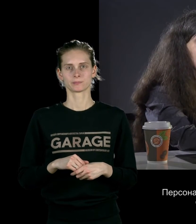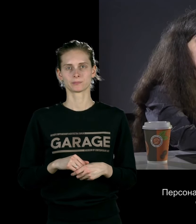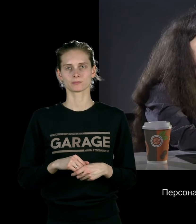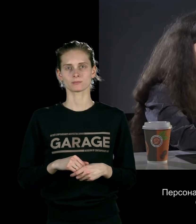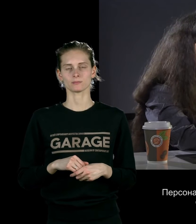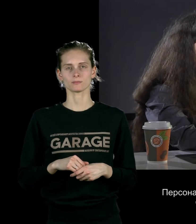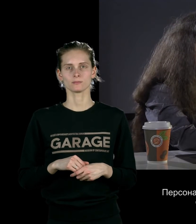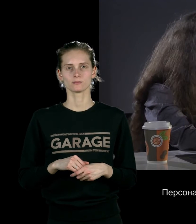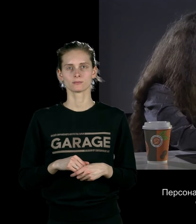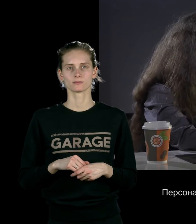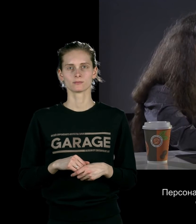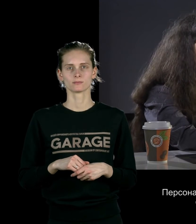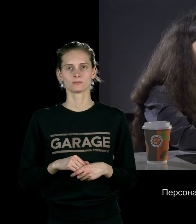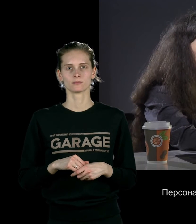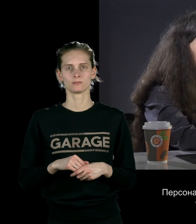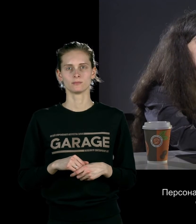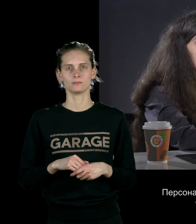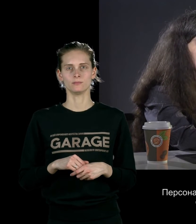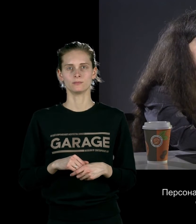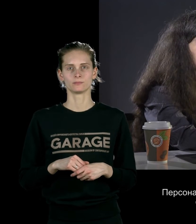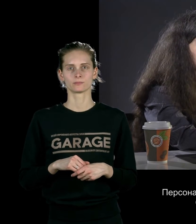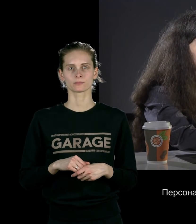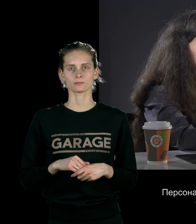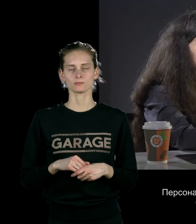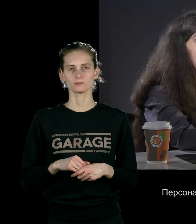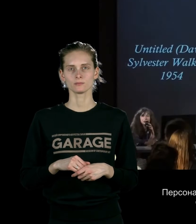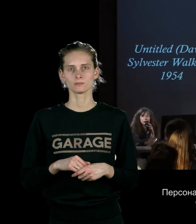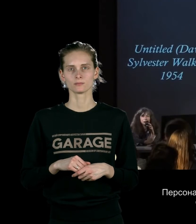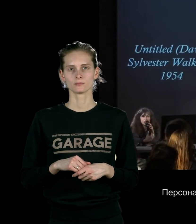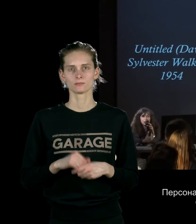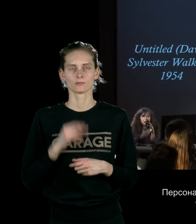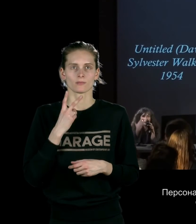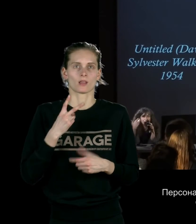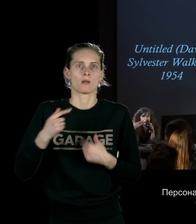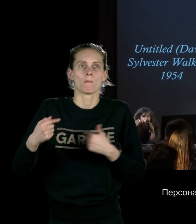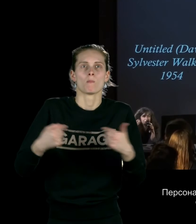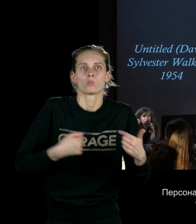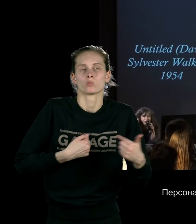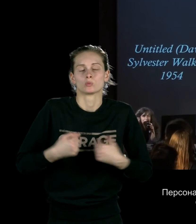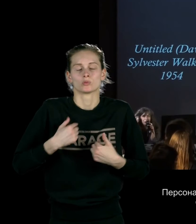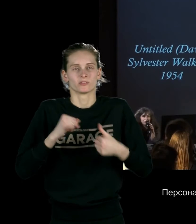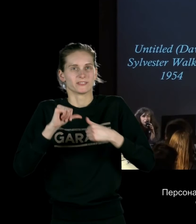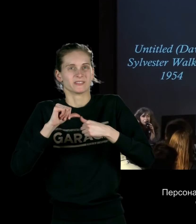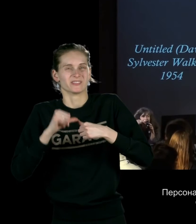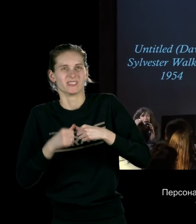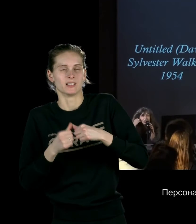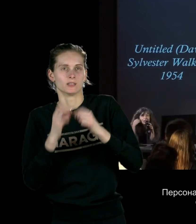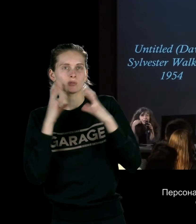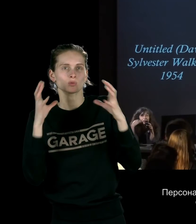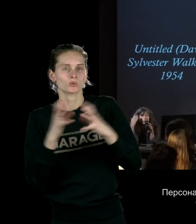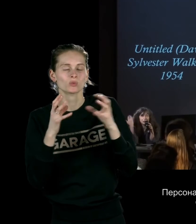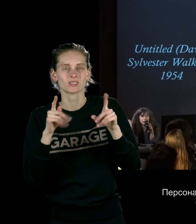силами пытаются выйти из себя, как мучительно удержать этот самый постоянный облик, с которым